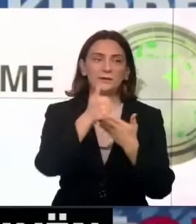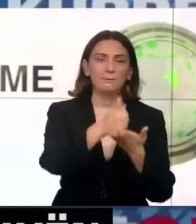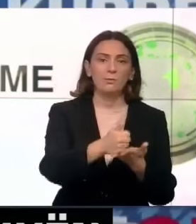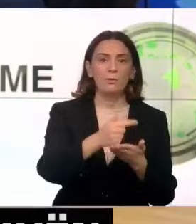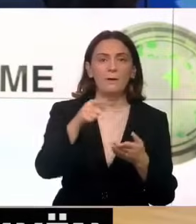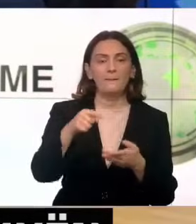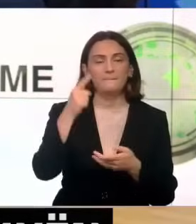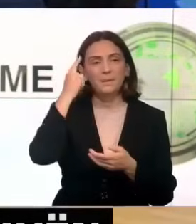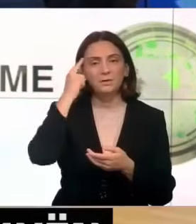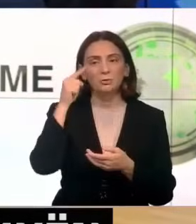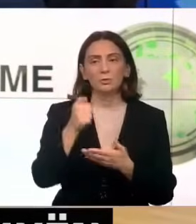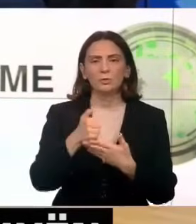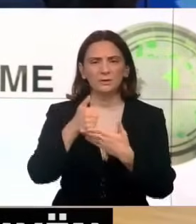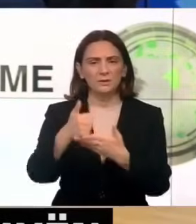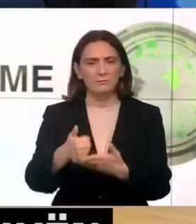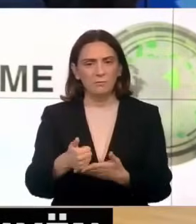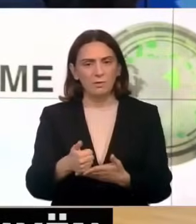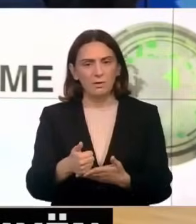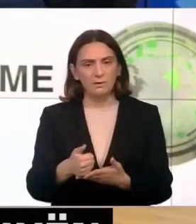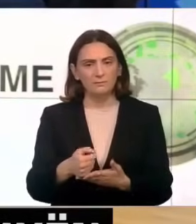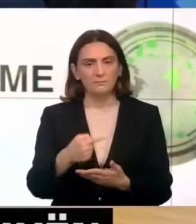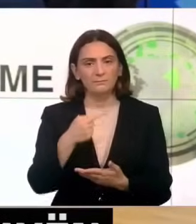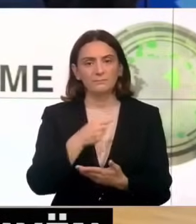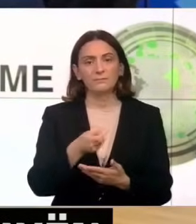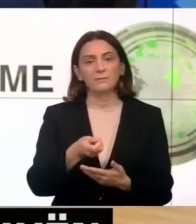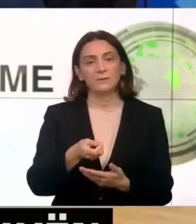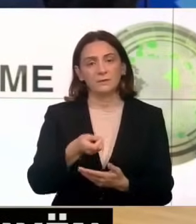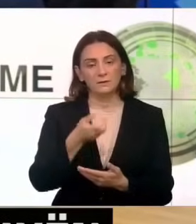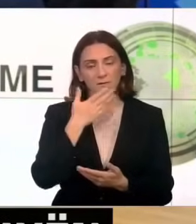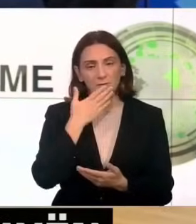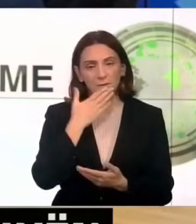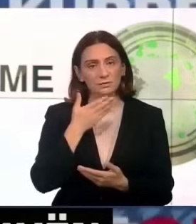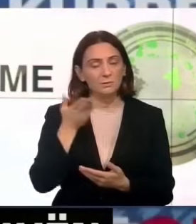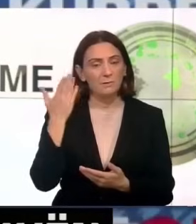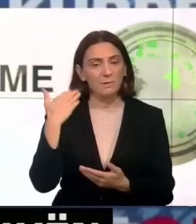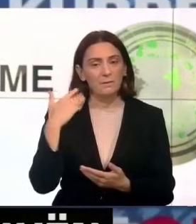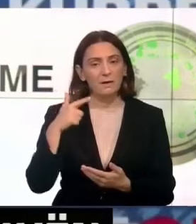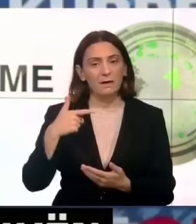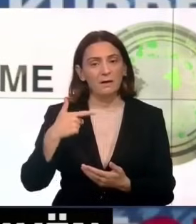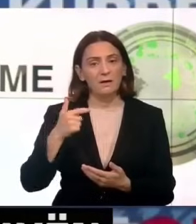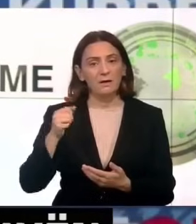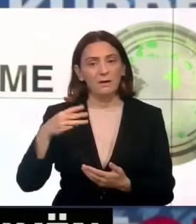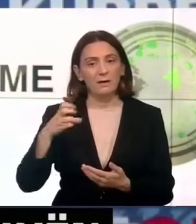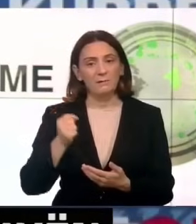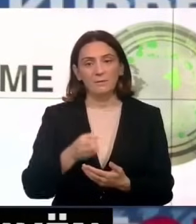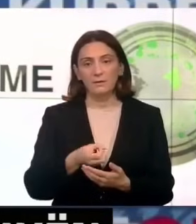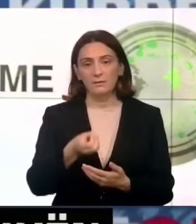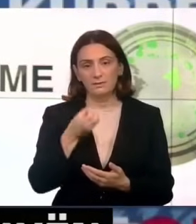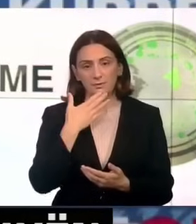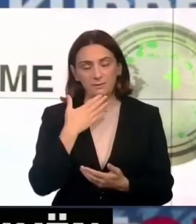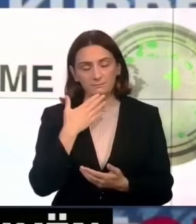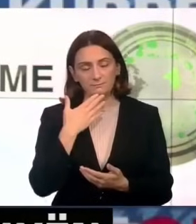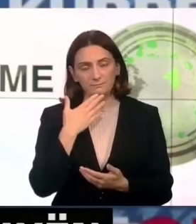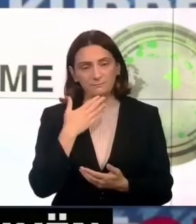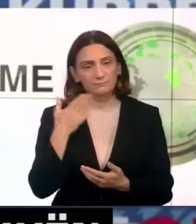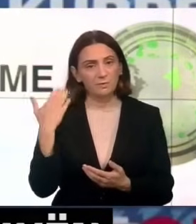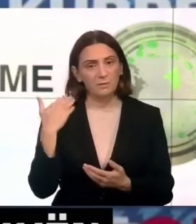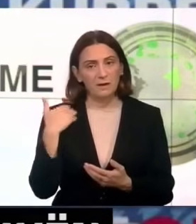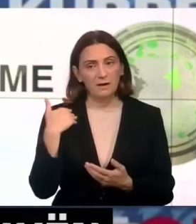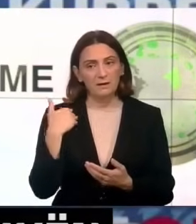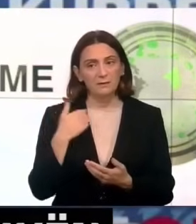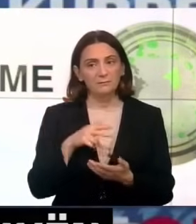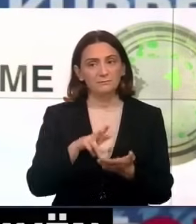për mua. Me lapsë dhe letër, Berisha ka ndjekur edhe premtimet e Edi Ramës për pensionet. Edi Rama ka dërguar në